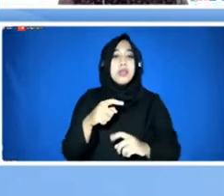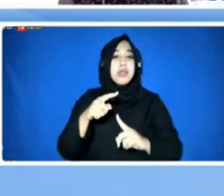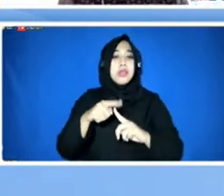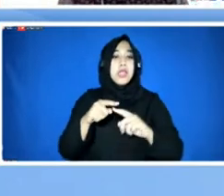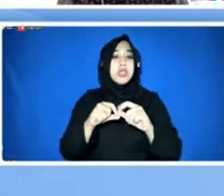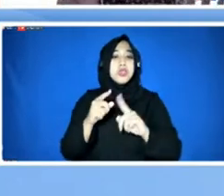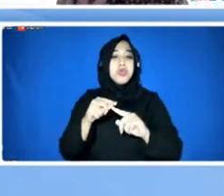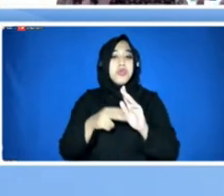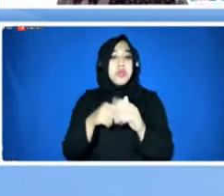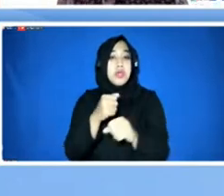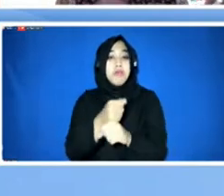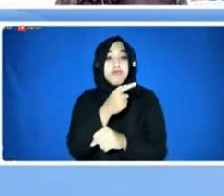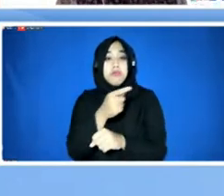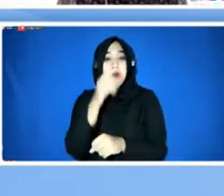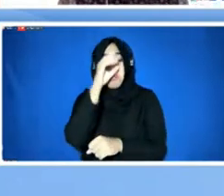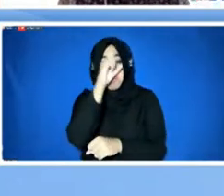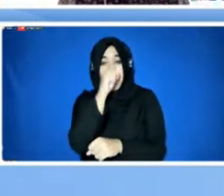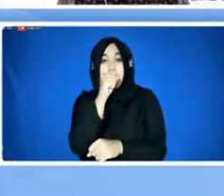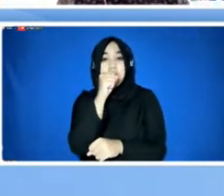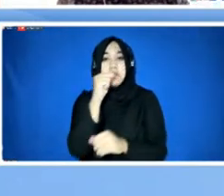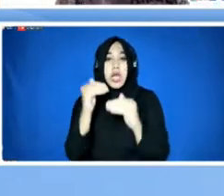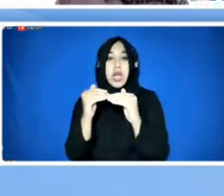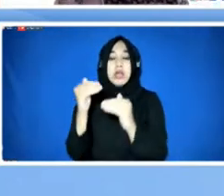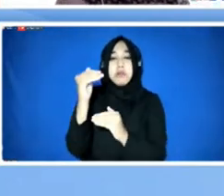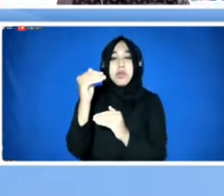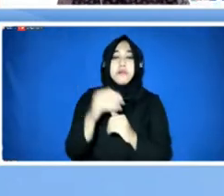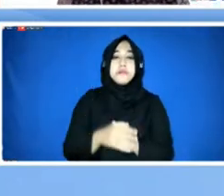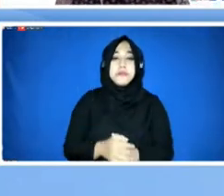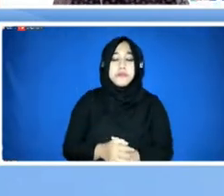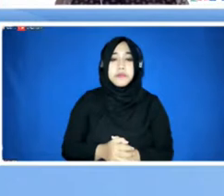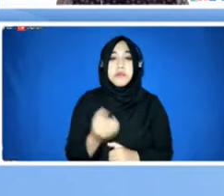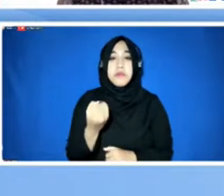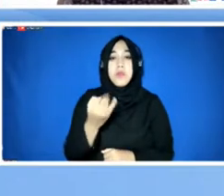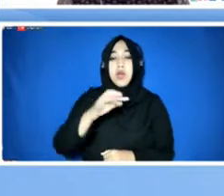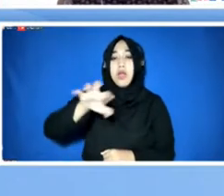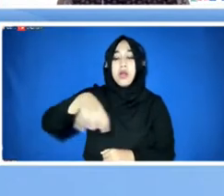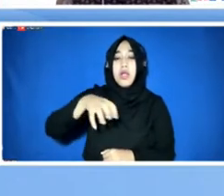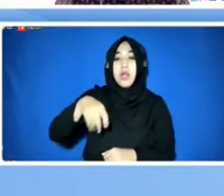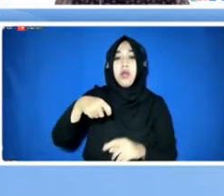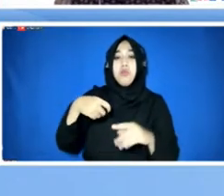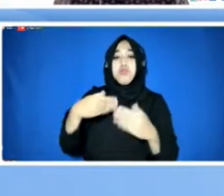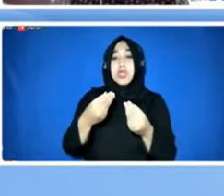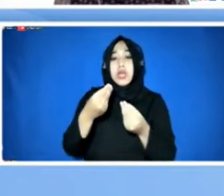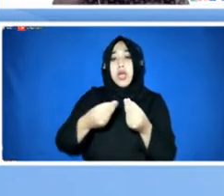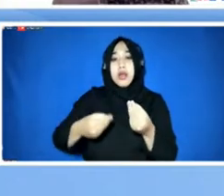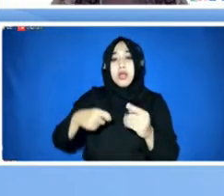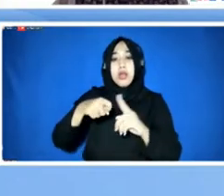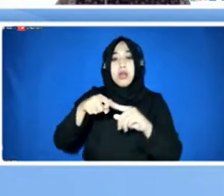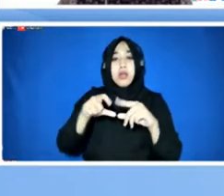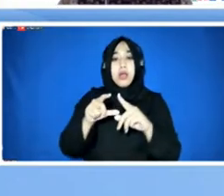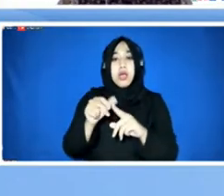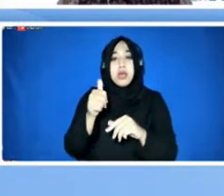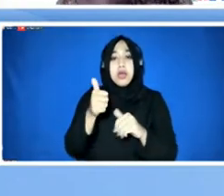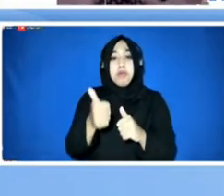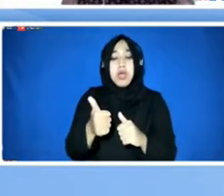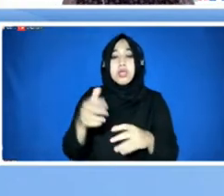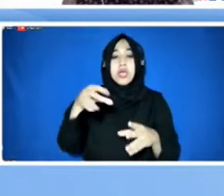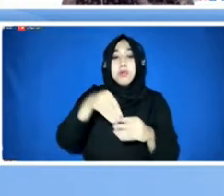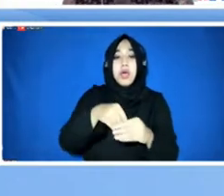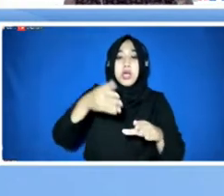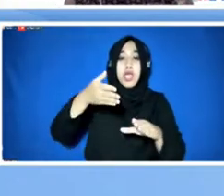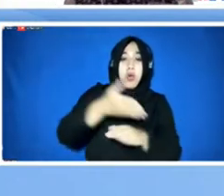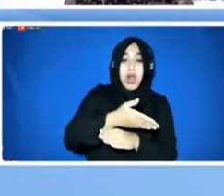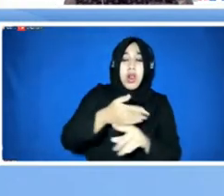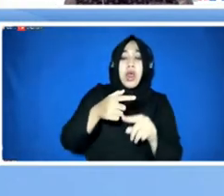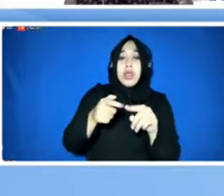membutuhkan pemahaman yang lebih kompleks. Beberapa daerah yang kadernya mungkin baik, mereka dilibatkan dari awal. Tapi banyak lokasi